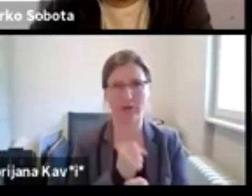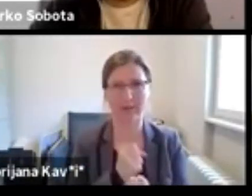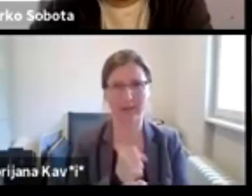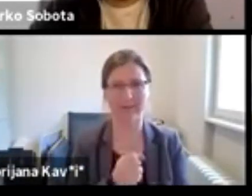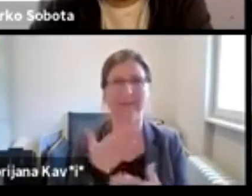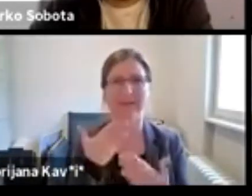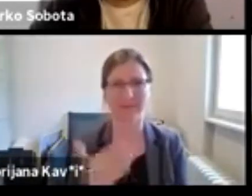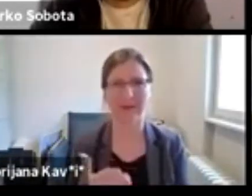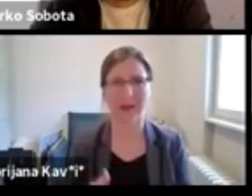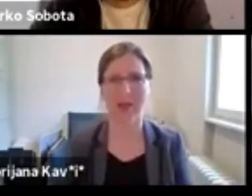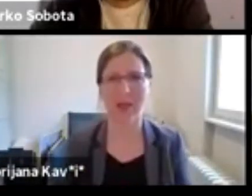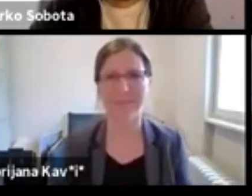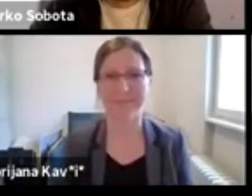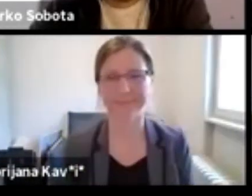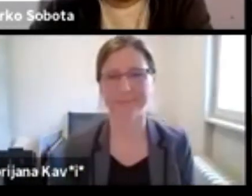Hvala unaprijed.